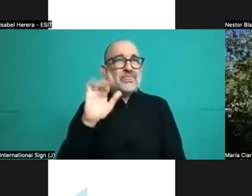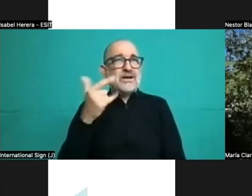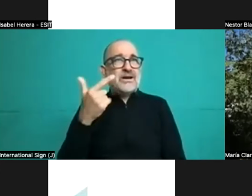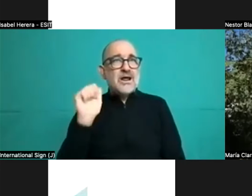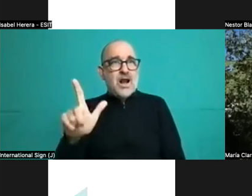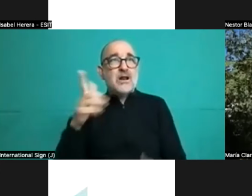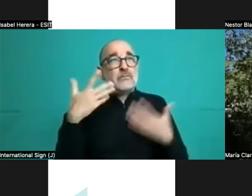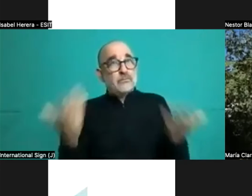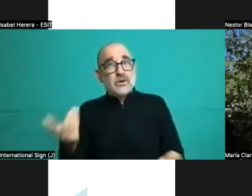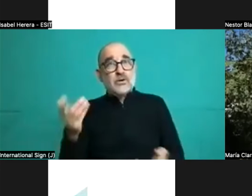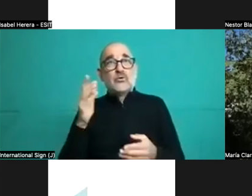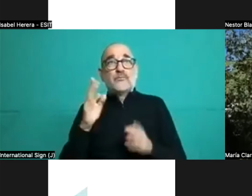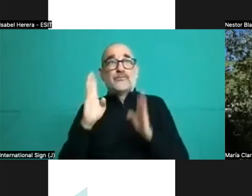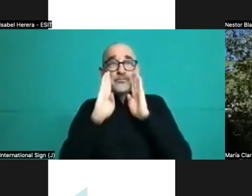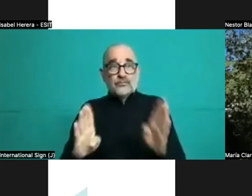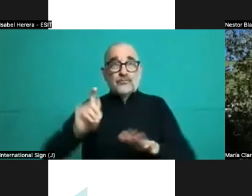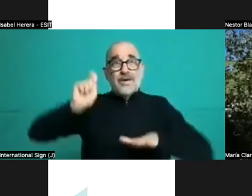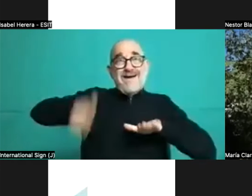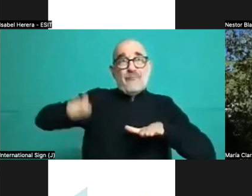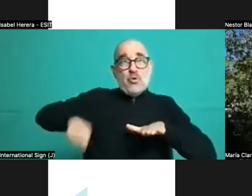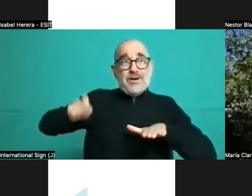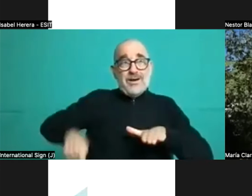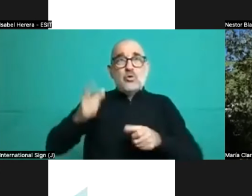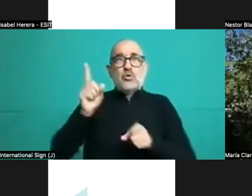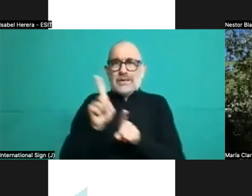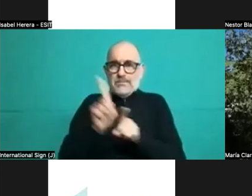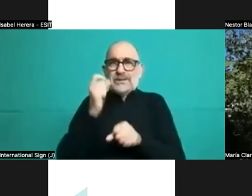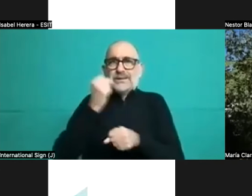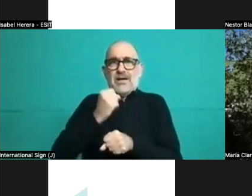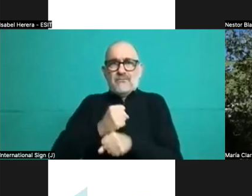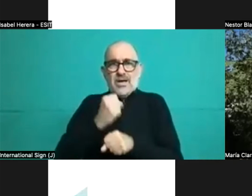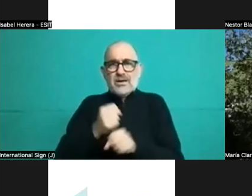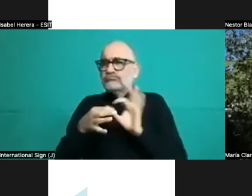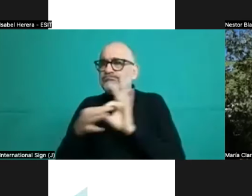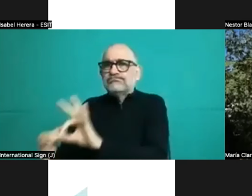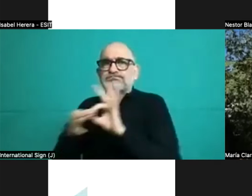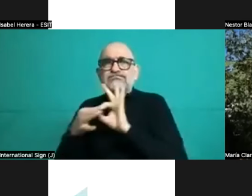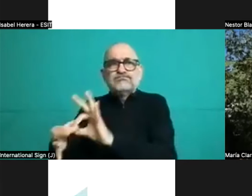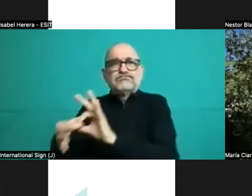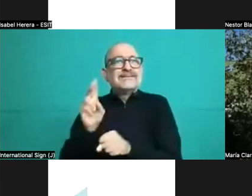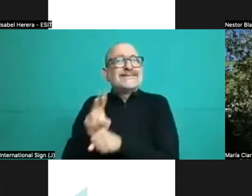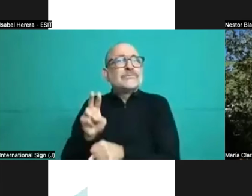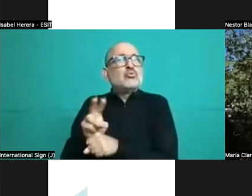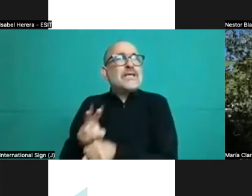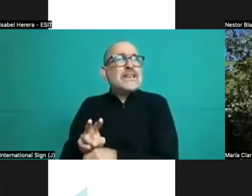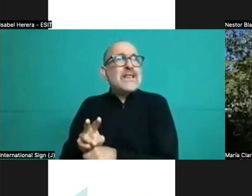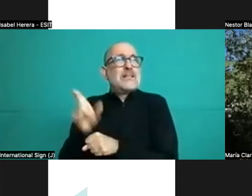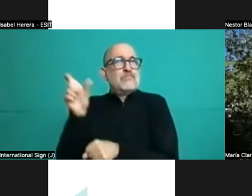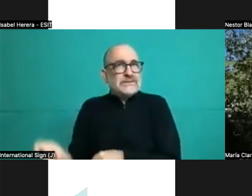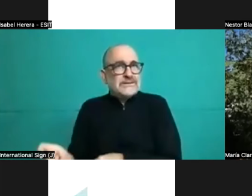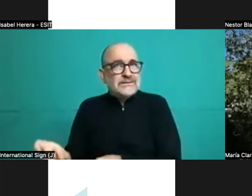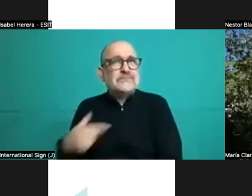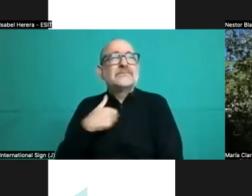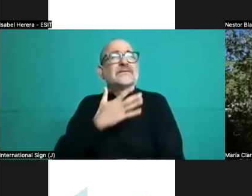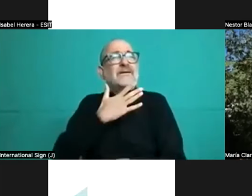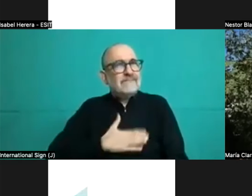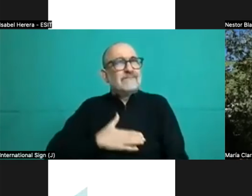dire que loin d'avoir une position de conflit, c'est tout le contraire en fait. Je